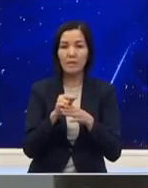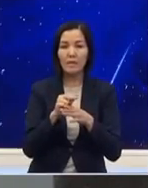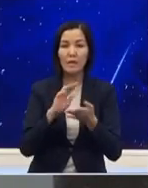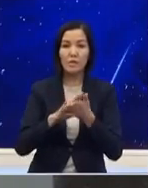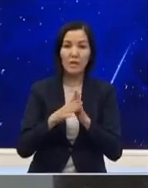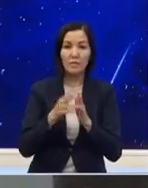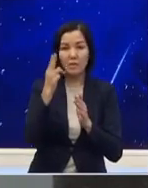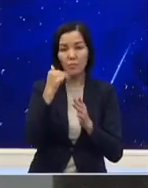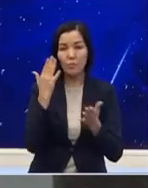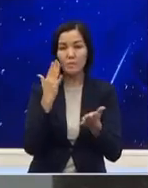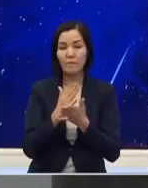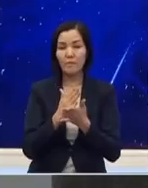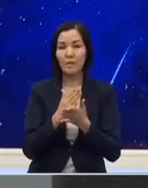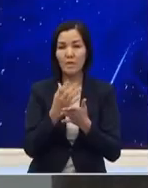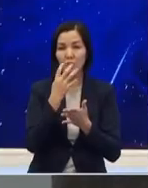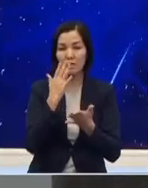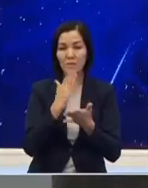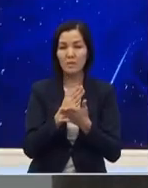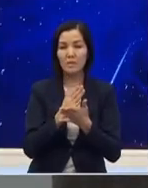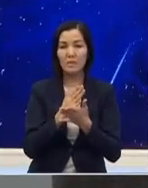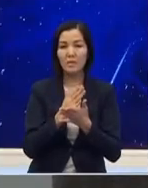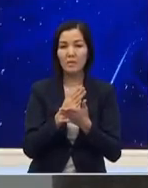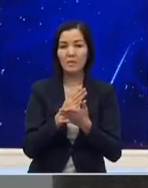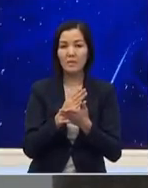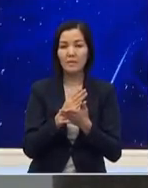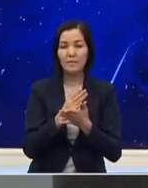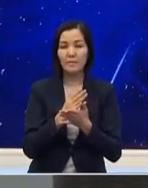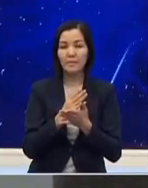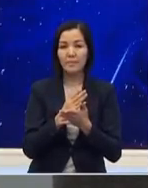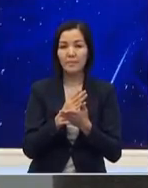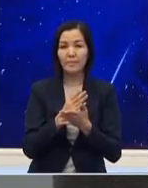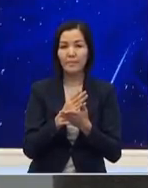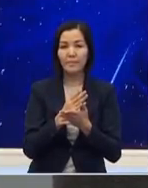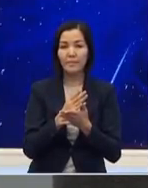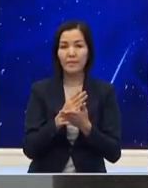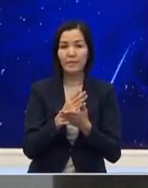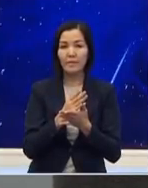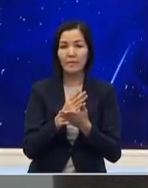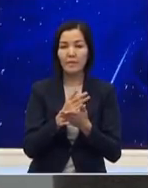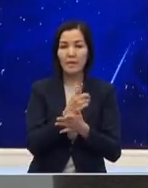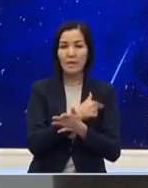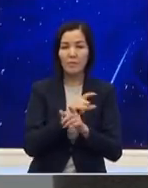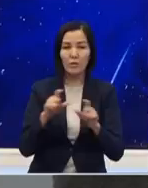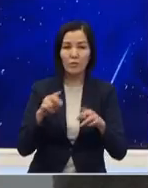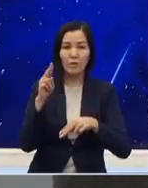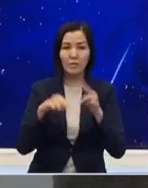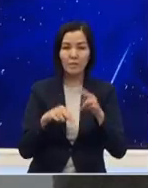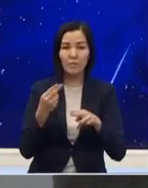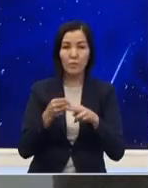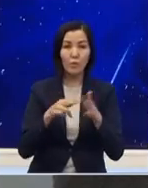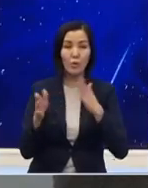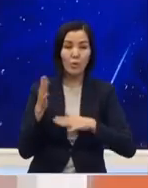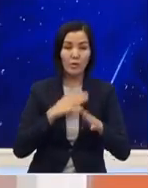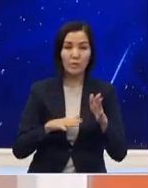ыңғайлы. Жылы өзіміз ауылымыз осындай амбулаториялық дәріге салып бергенге өте